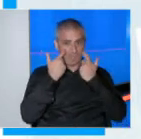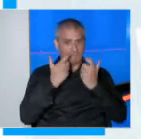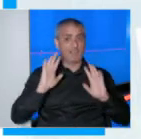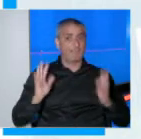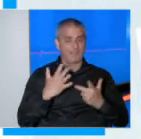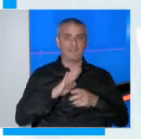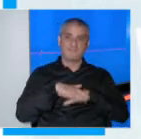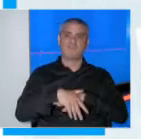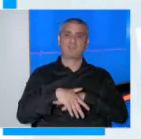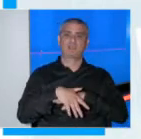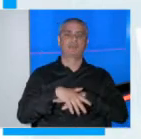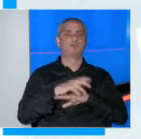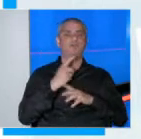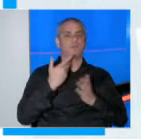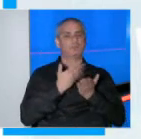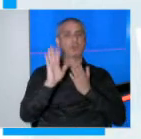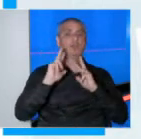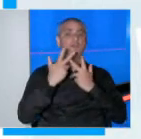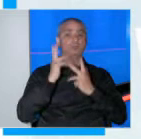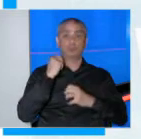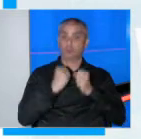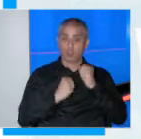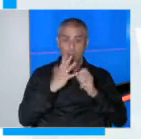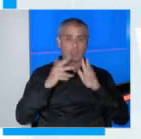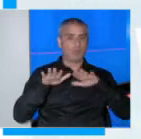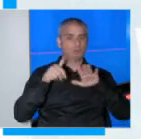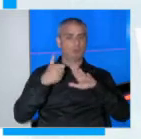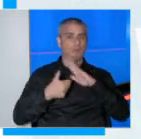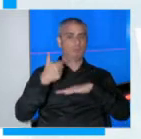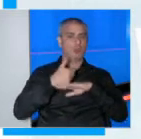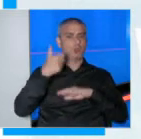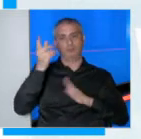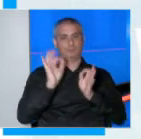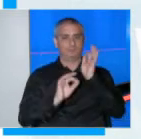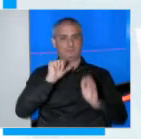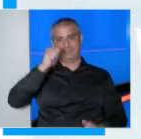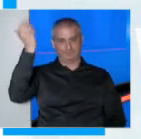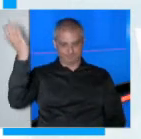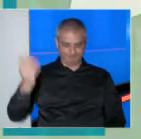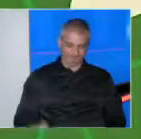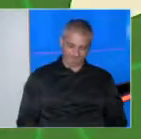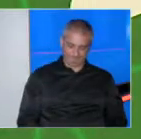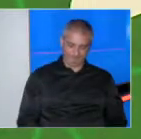מהיר ואפקטיבי והוקעה ציבורית. יש קושי כאשר ראש הממשלה עומד בראש המסיתים.